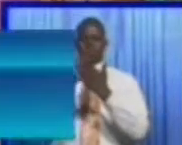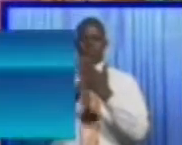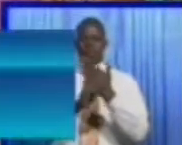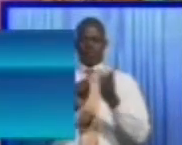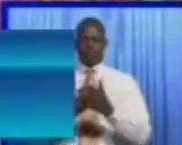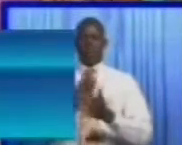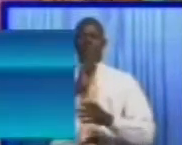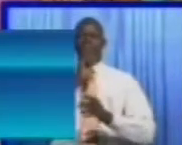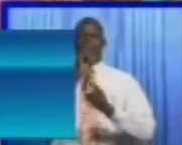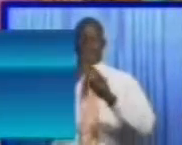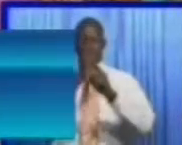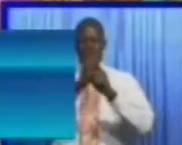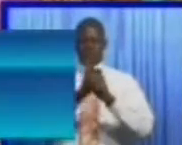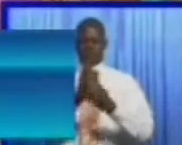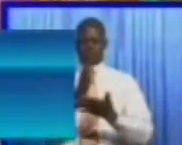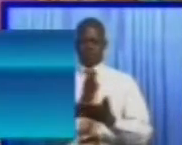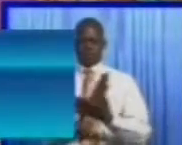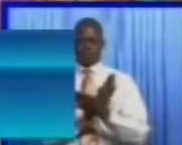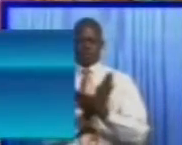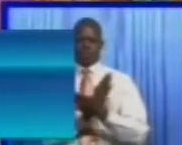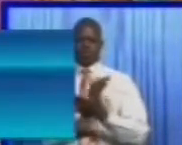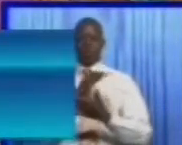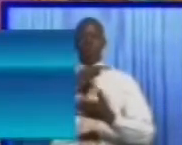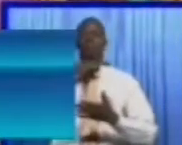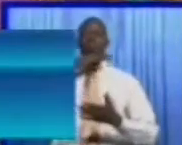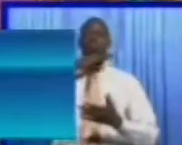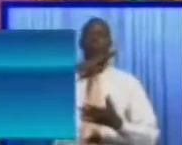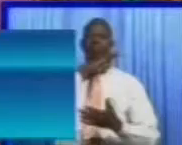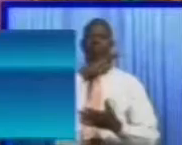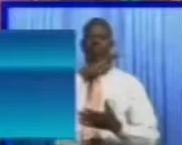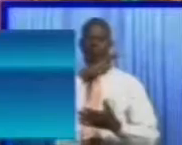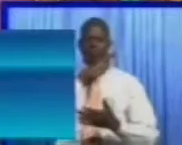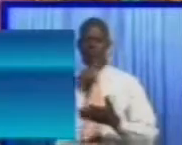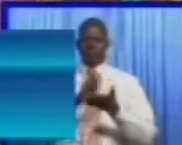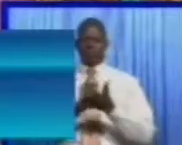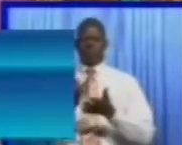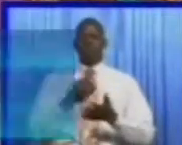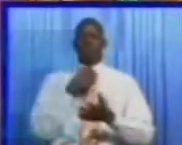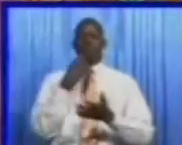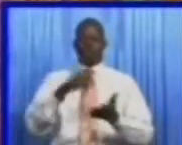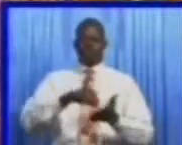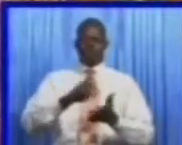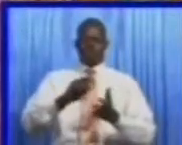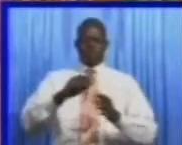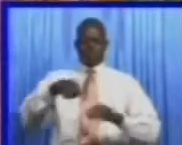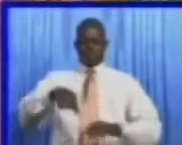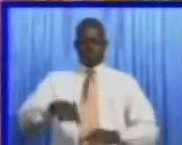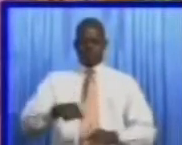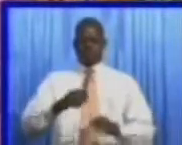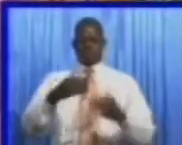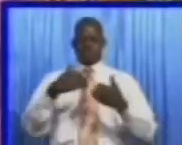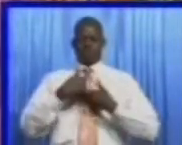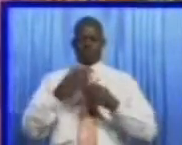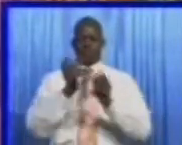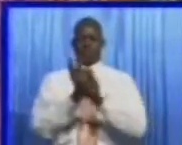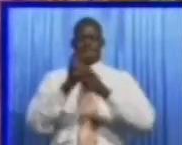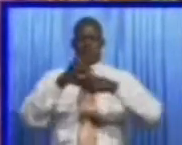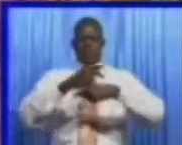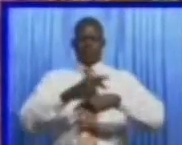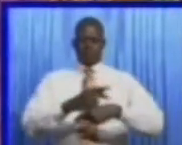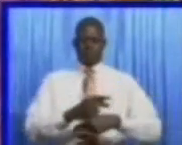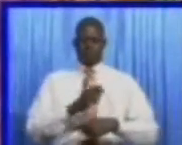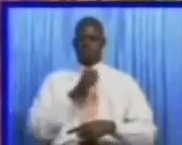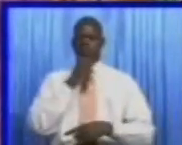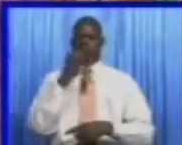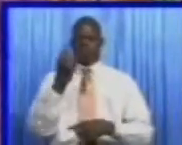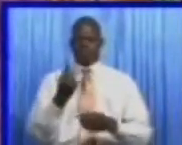justement améliorer la fertilité, ce qu'on appelle la fertilité, c'est-à-dire la capacité du sol à produire, pas seulement